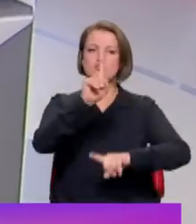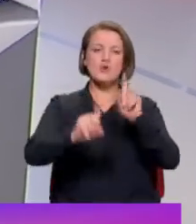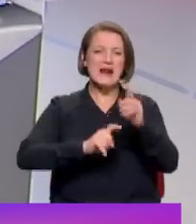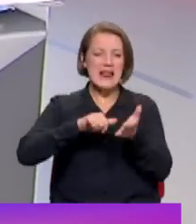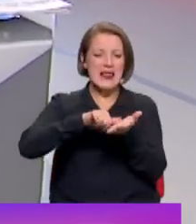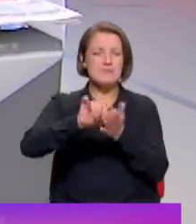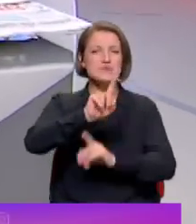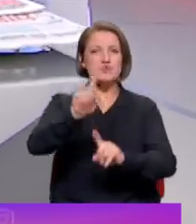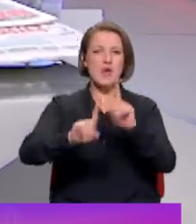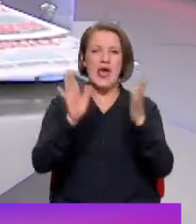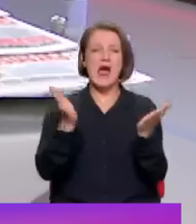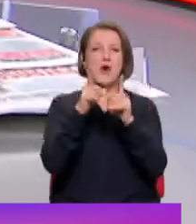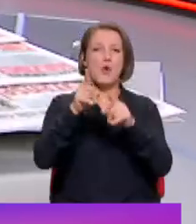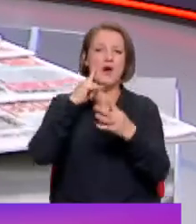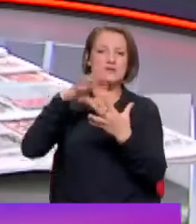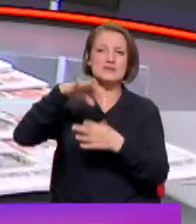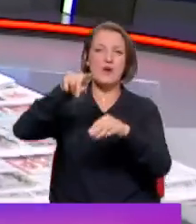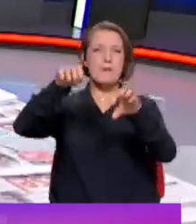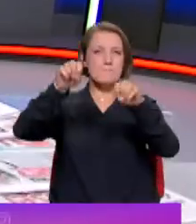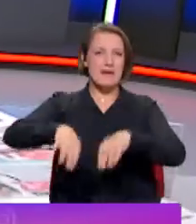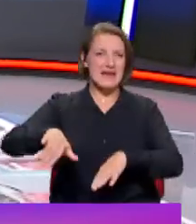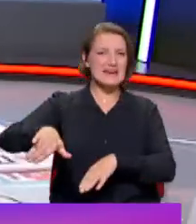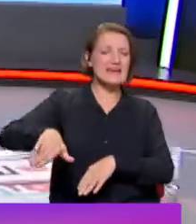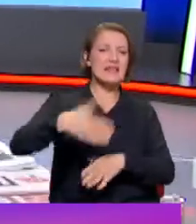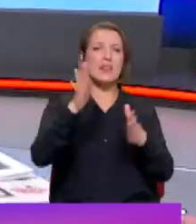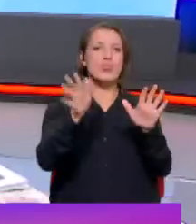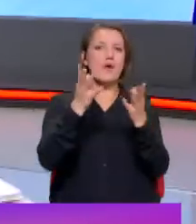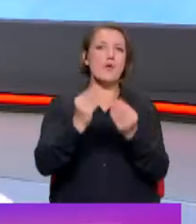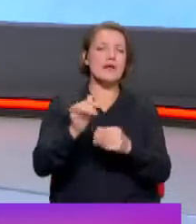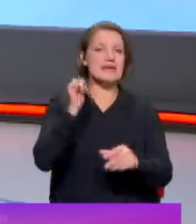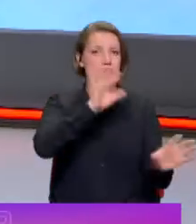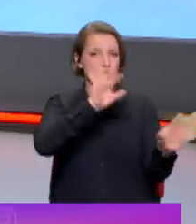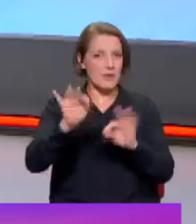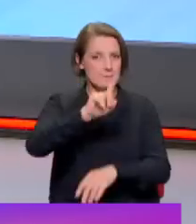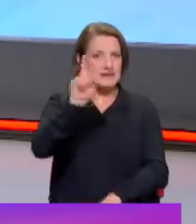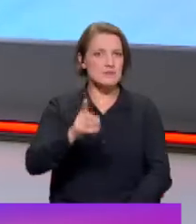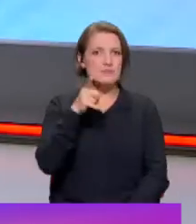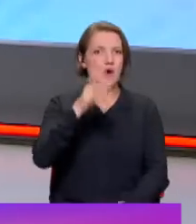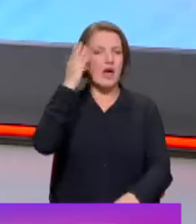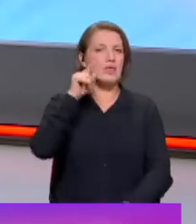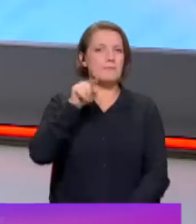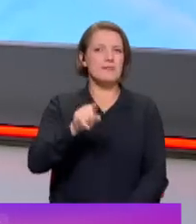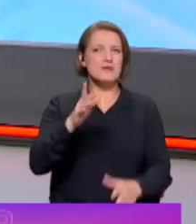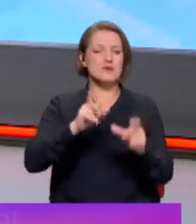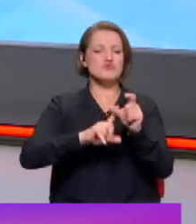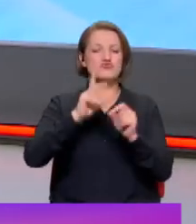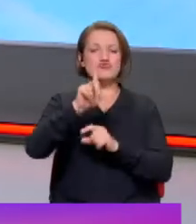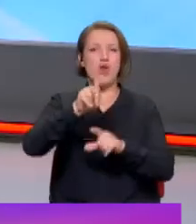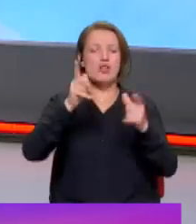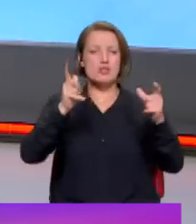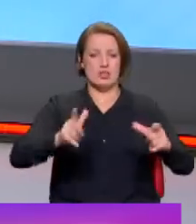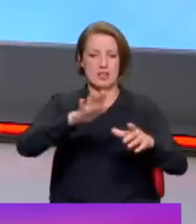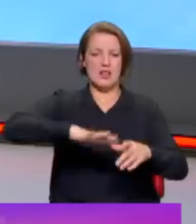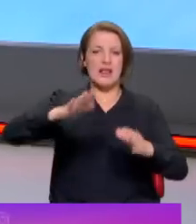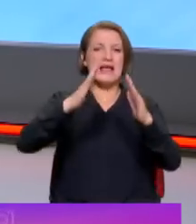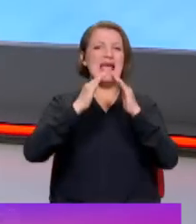soracağız eğer o insanlar orayı terk ederlerse ne olur geri dönebilirler mi Bu anlamda çöllerdeki bu